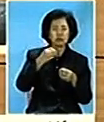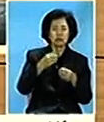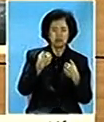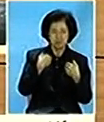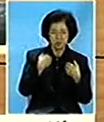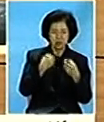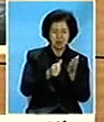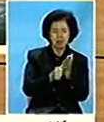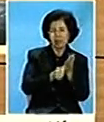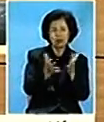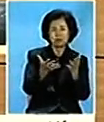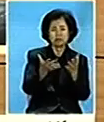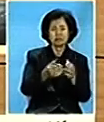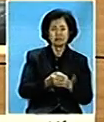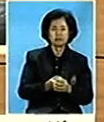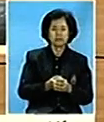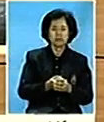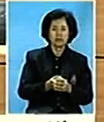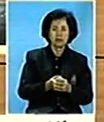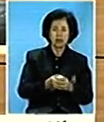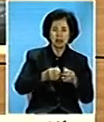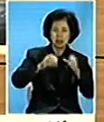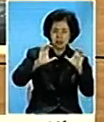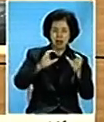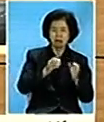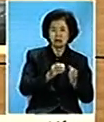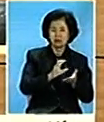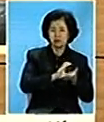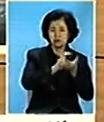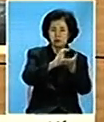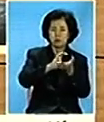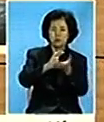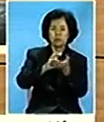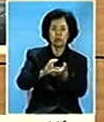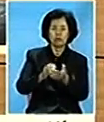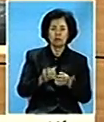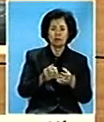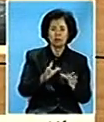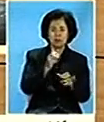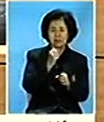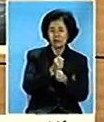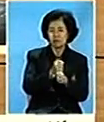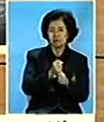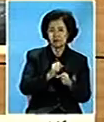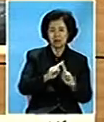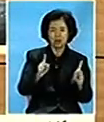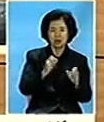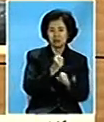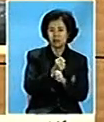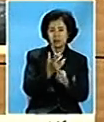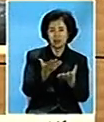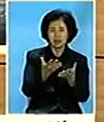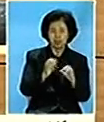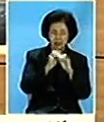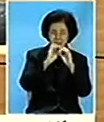แก้ไขที่ชัดเจนรัฐบาลพยายามทุ่มเงินทุ่มทองไปแต่ละปีมากมายมหาศาลแต่ยังไม่มีการทำดำเนินการอย่างไรที่ชัด